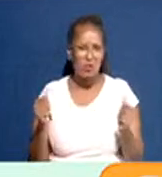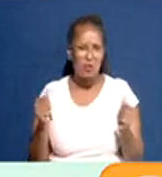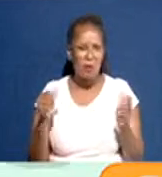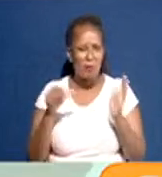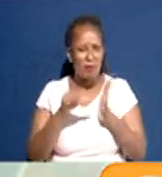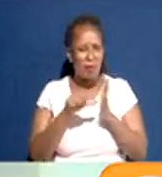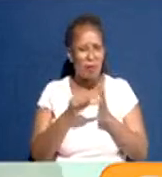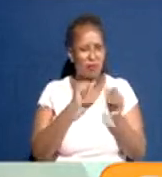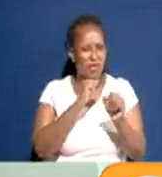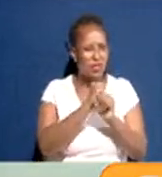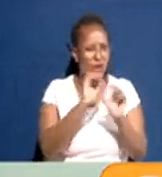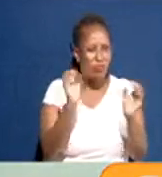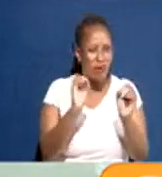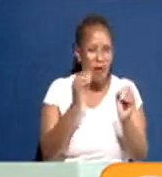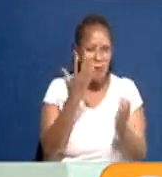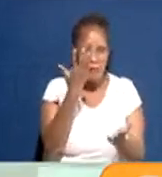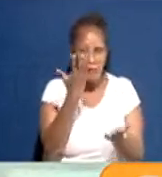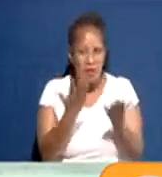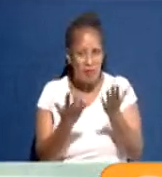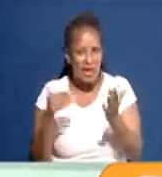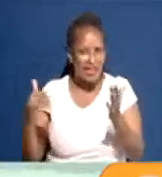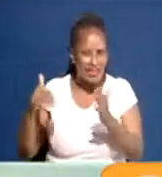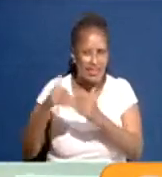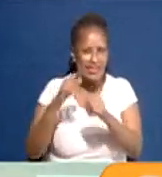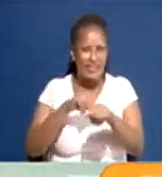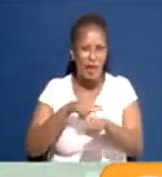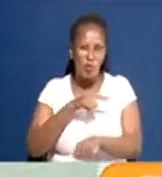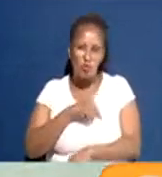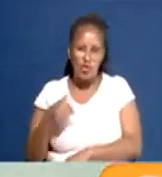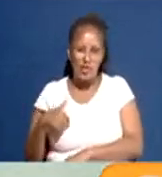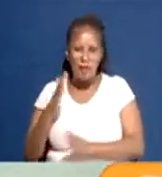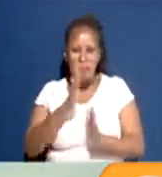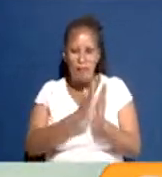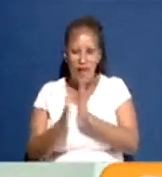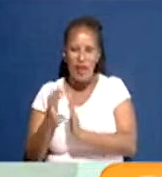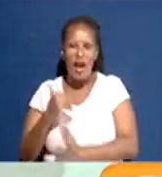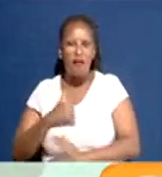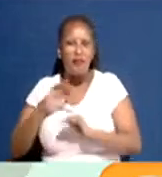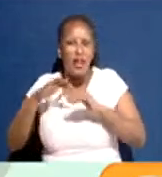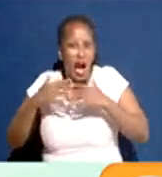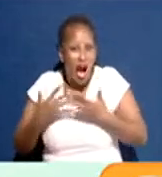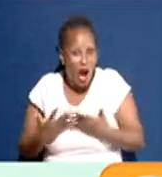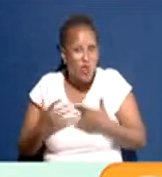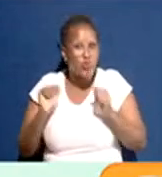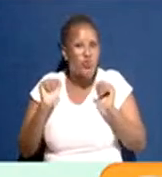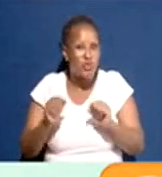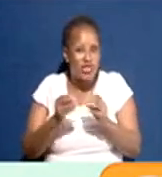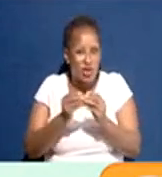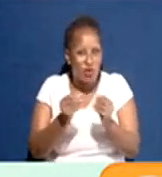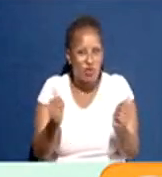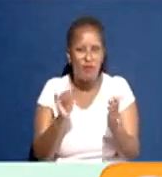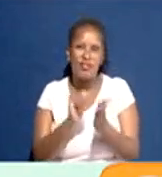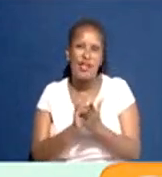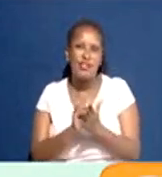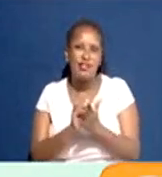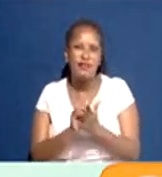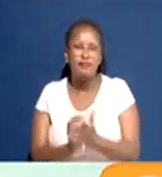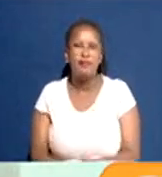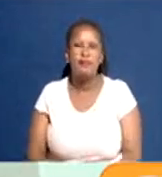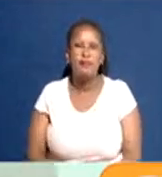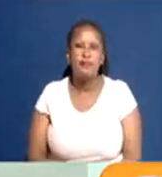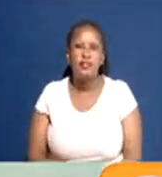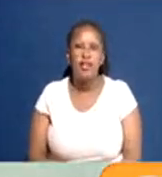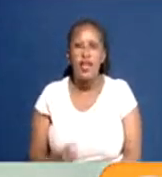unemployment problem unless we have a plan on how we are going to solve it.